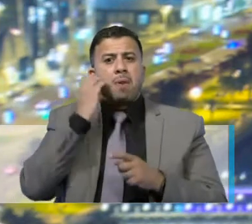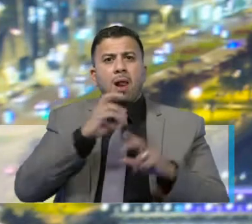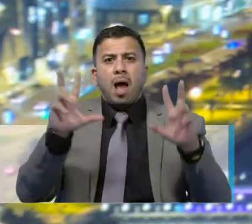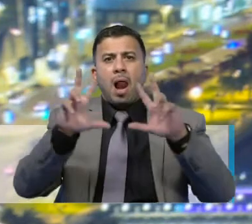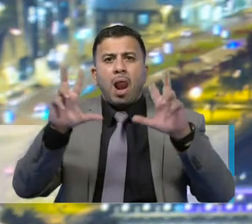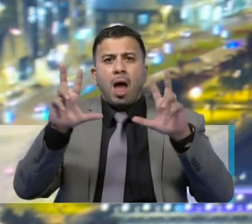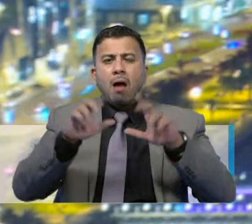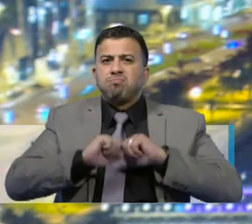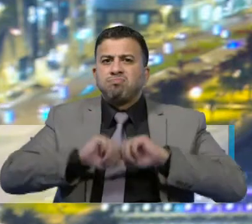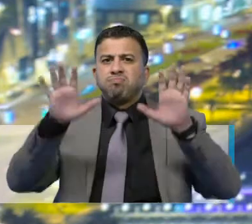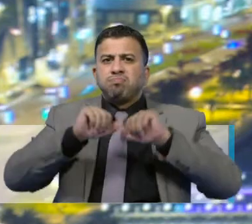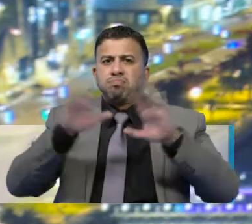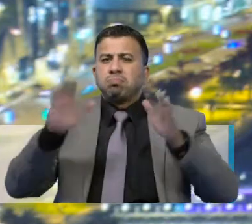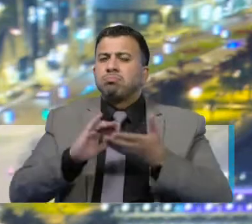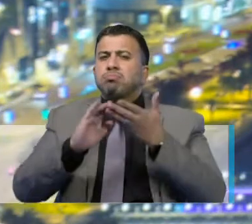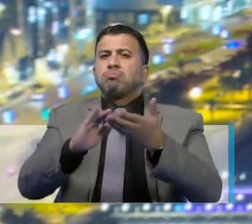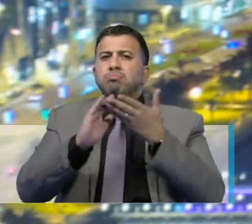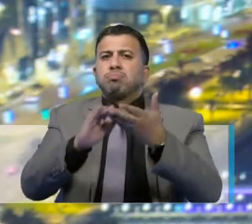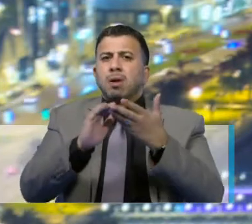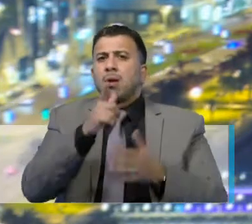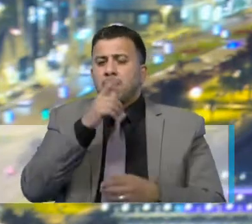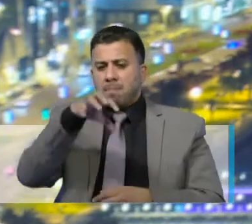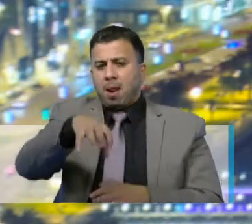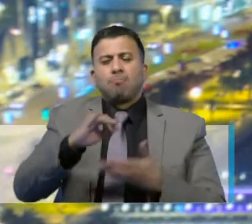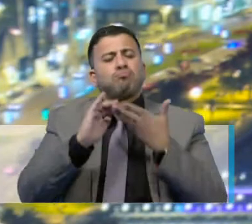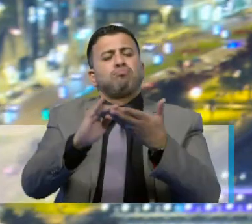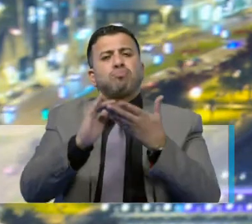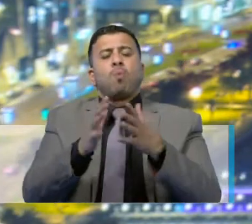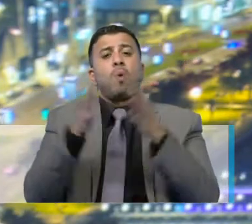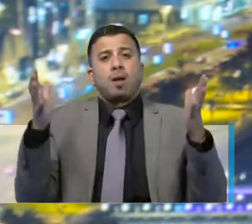مسيره حافله بالعطاء والبذل لخدمه